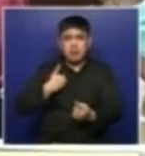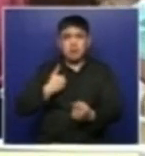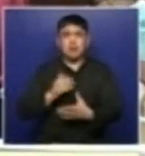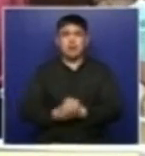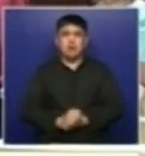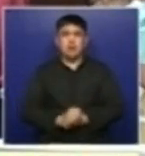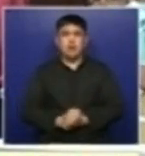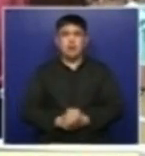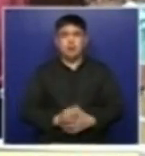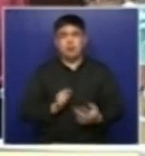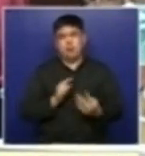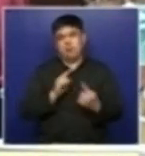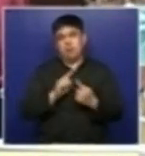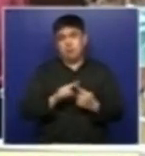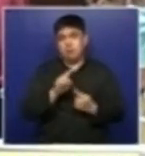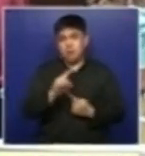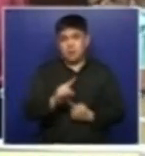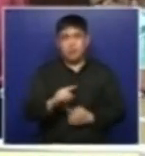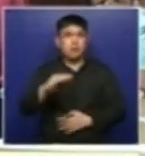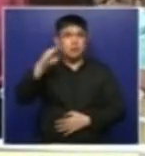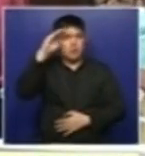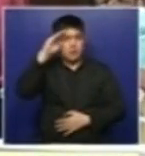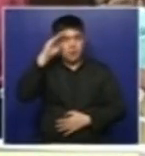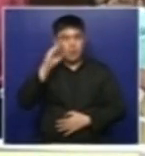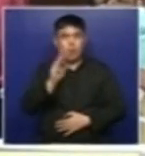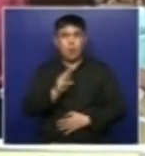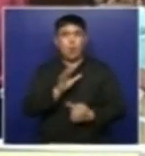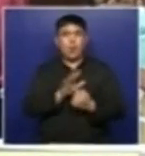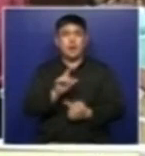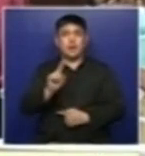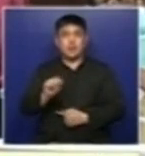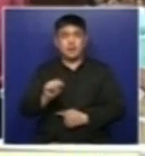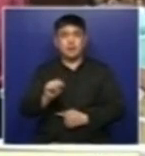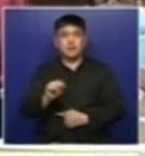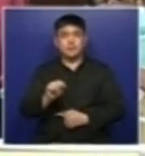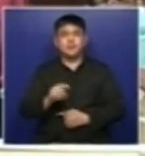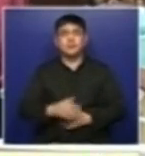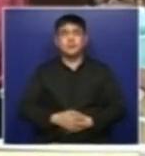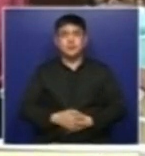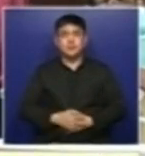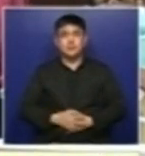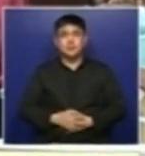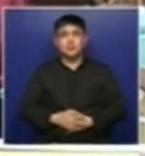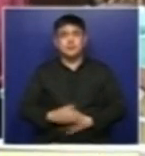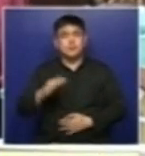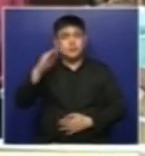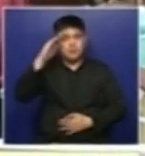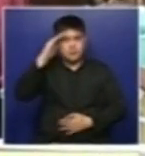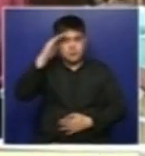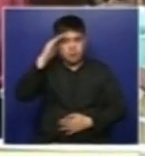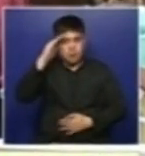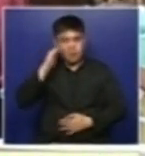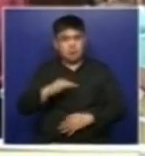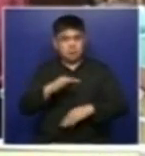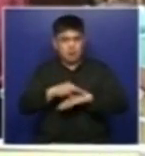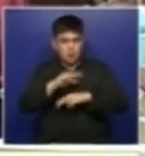ย1พลตำรวจตรีวัฒเชษฐ์สำเนียงประเสริฐเป็นสารวัตรสอบสว